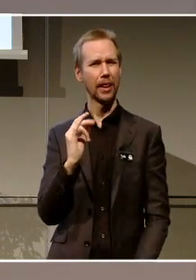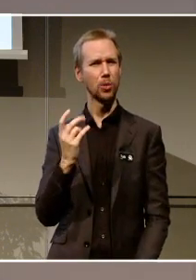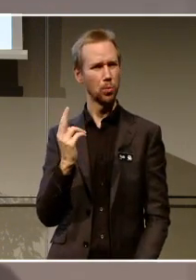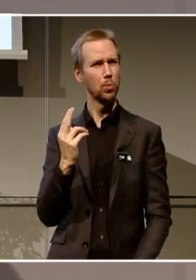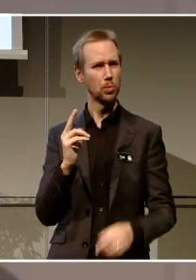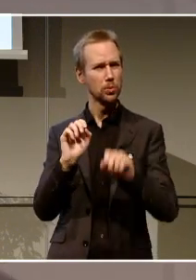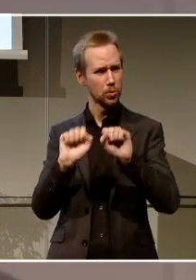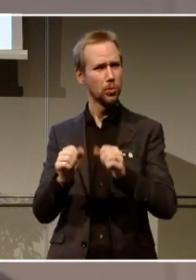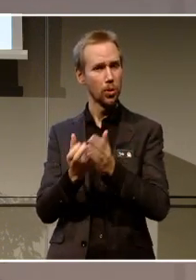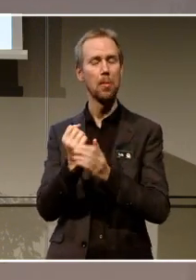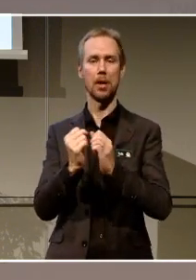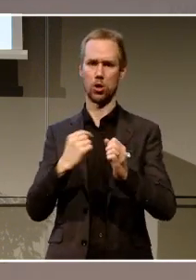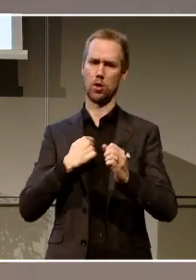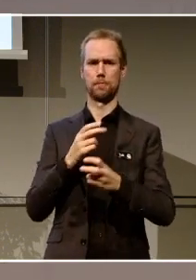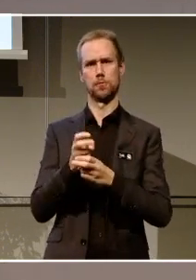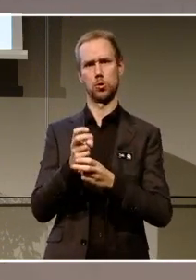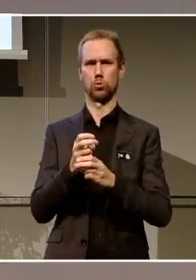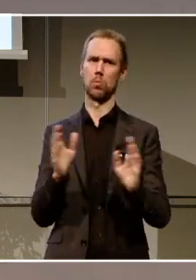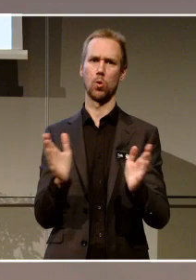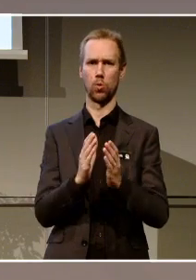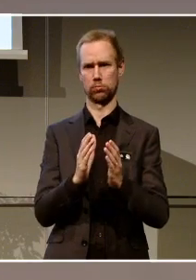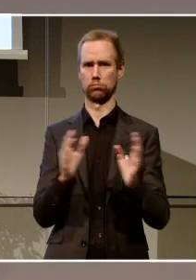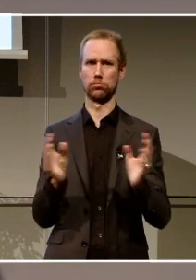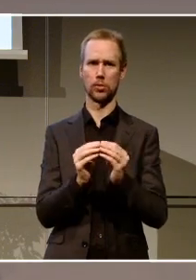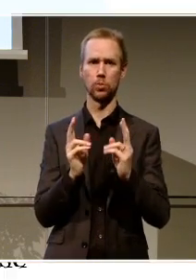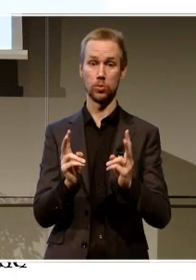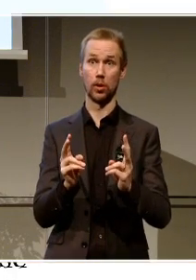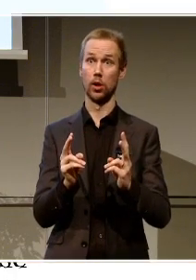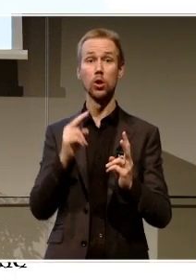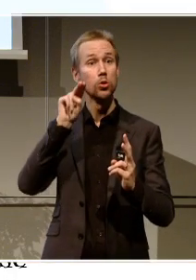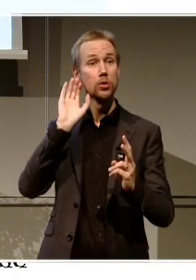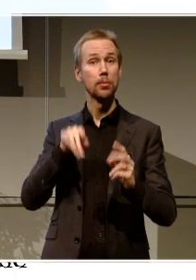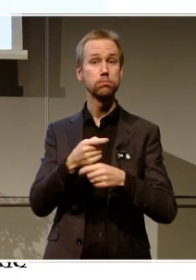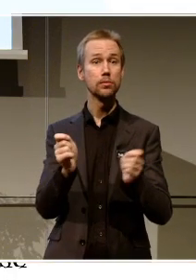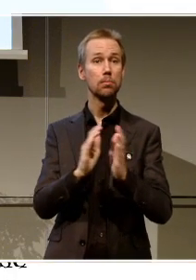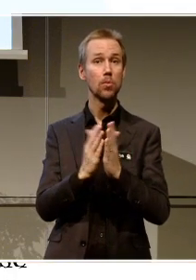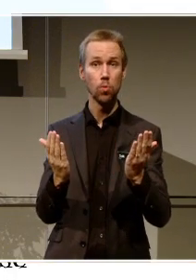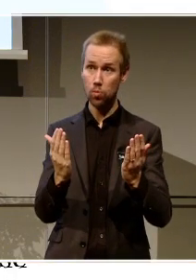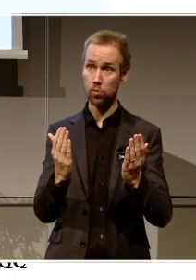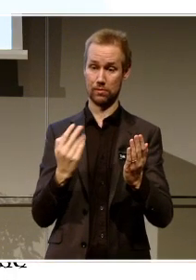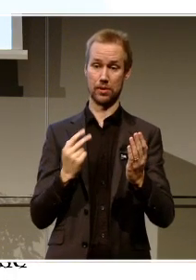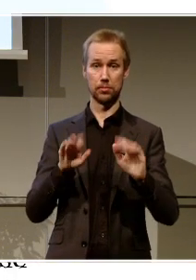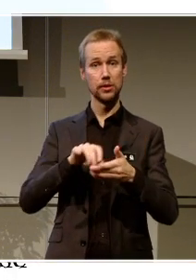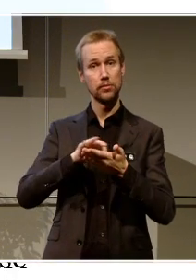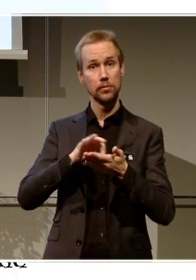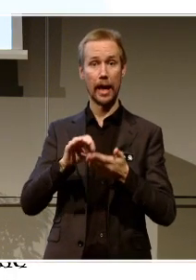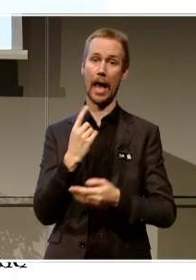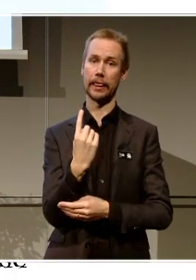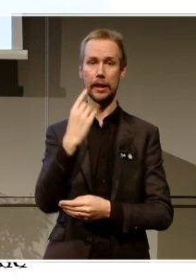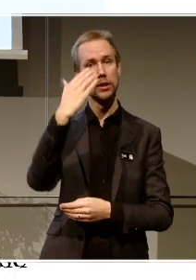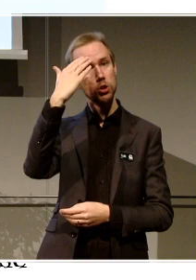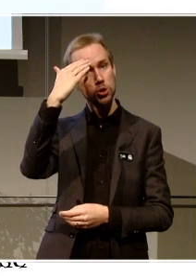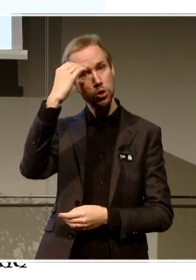En bakgrund till det här vi har gjort är att vi nyligen har publicerat en bok där både han och jag skriver, som heter Ett smartare samhälle med ett stort frågetecken